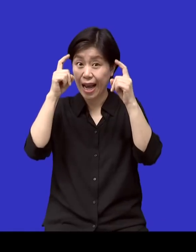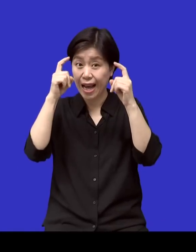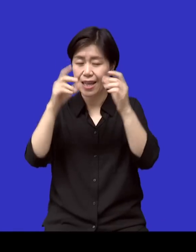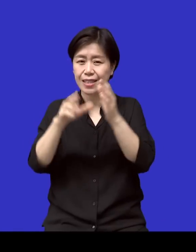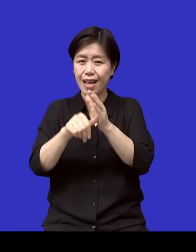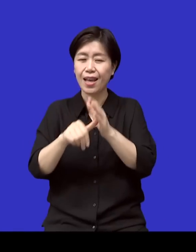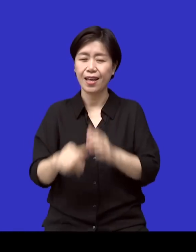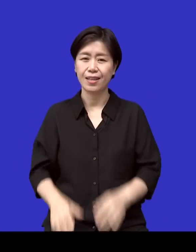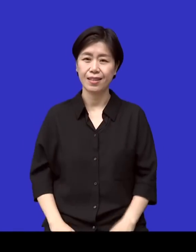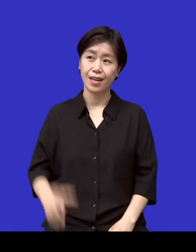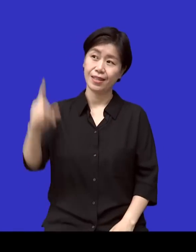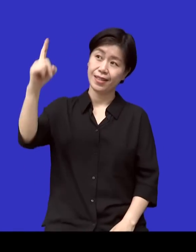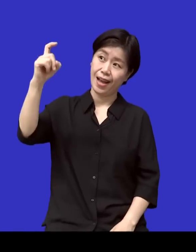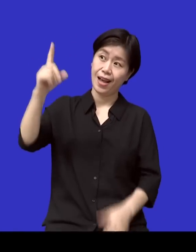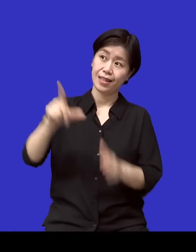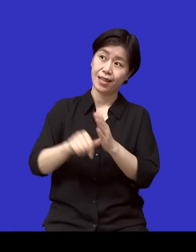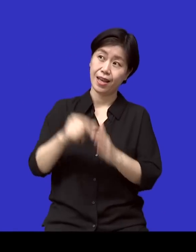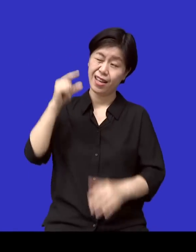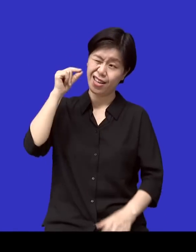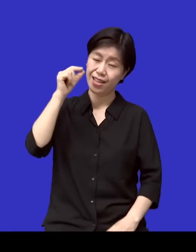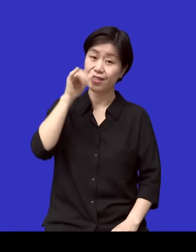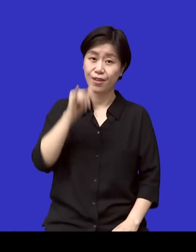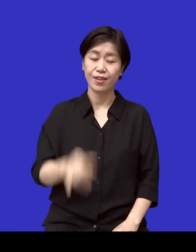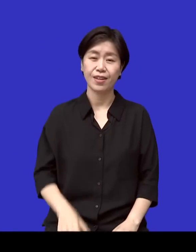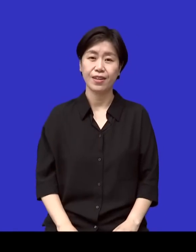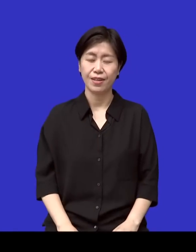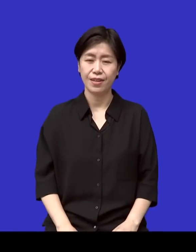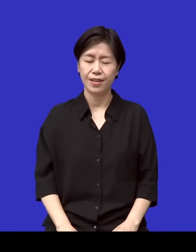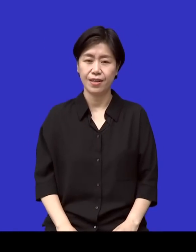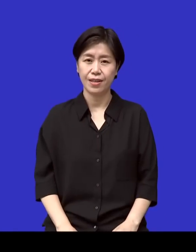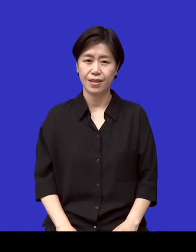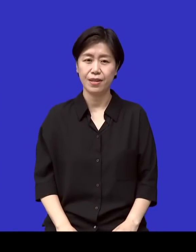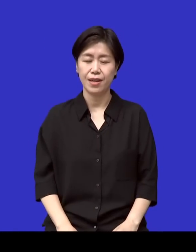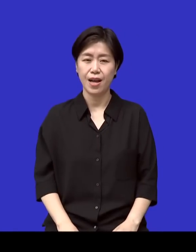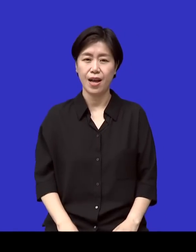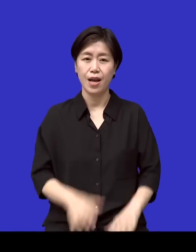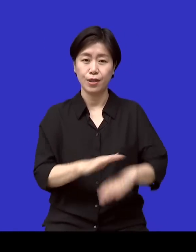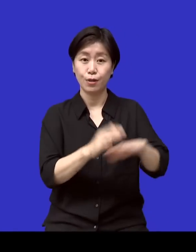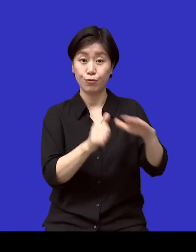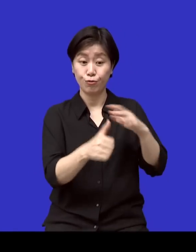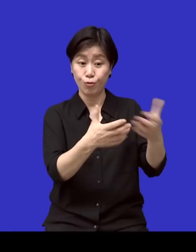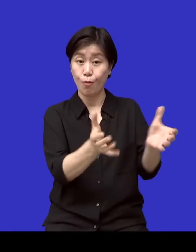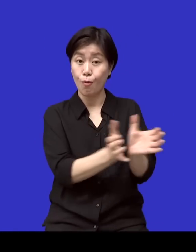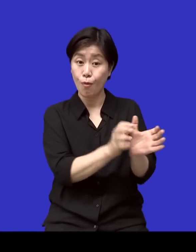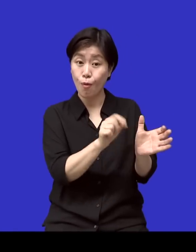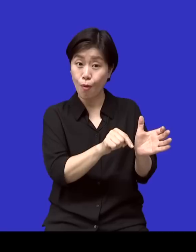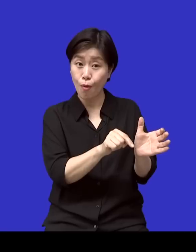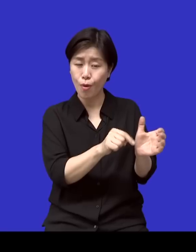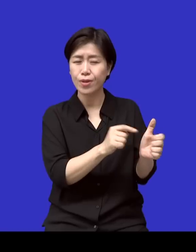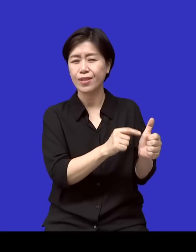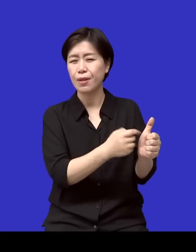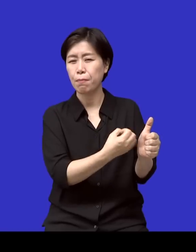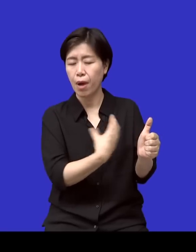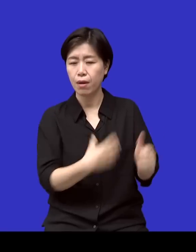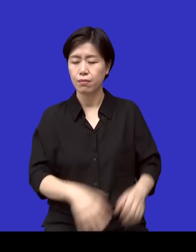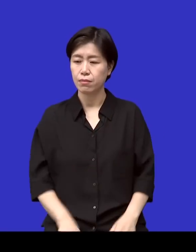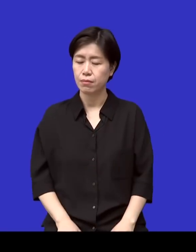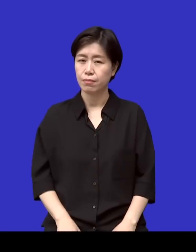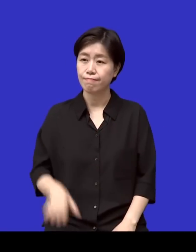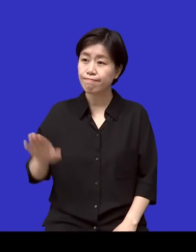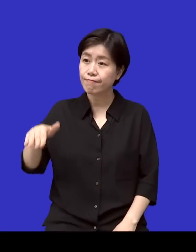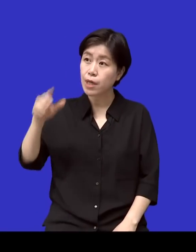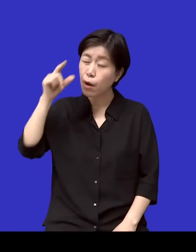어떻게? 이제 선수촌에 물리치료사 선생님이 예. 소희야 너 윙크하는 사진 좀 보내줘